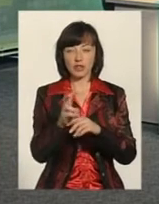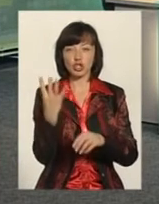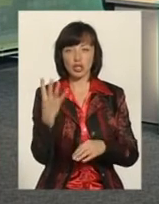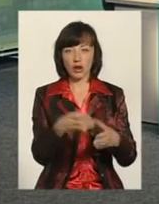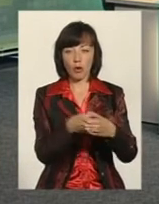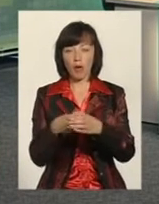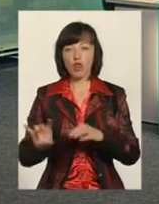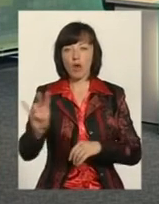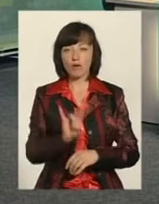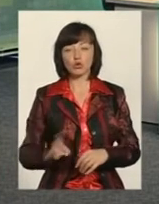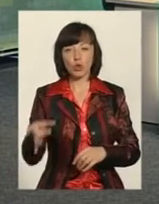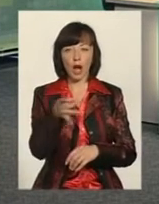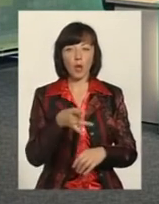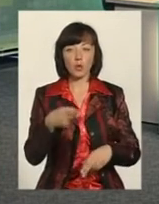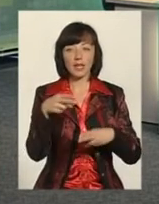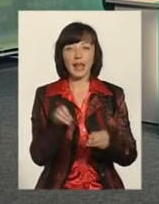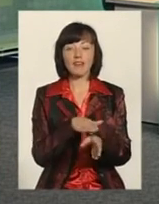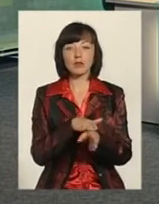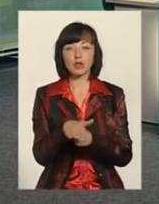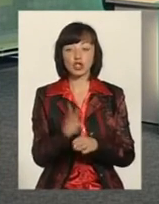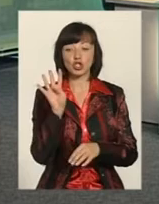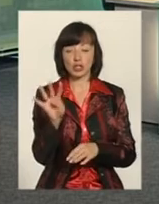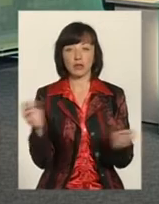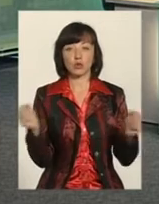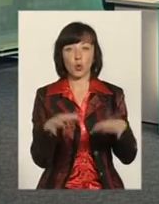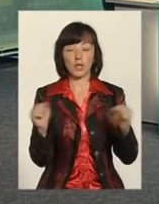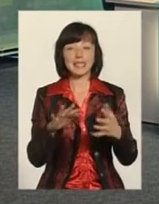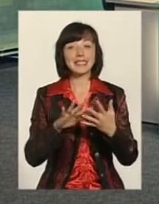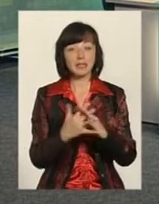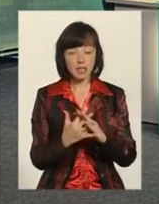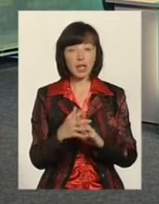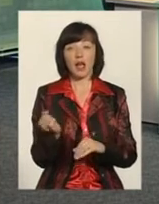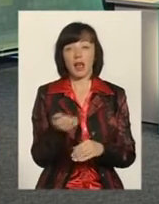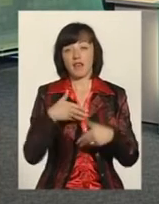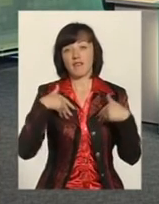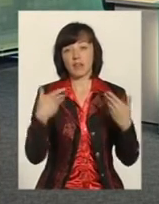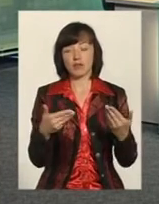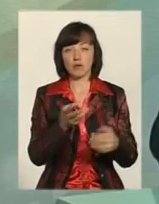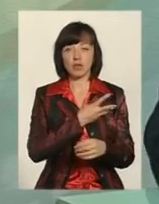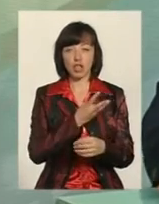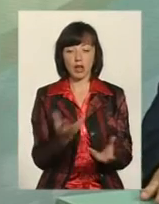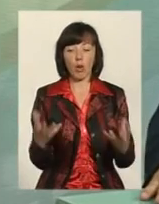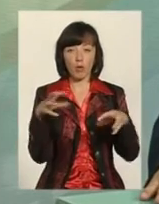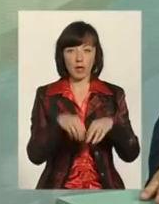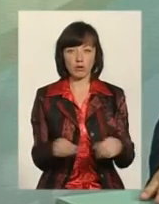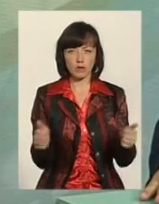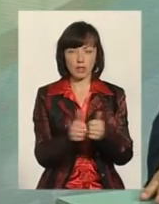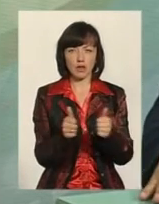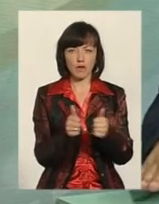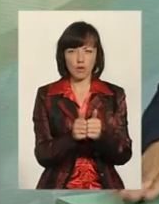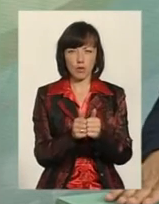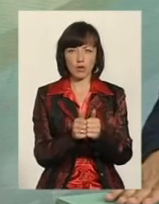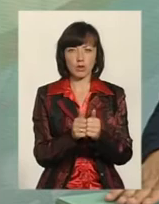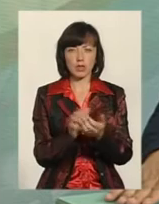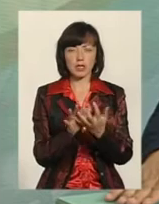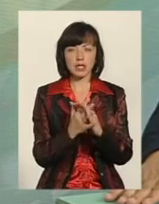4 громади Новоушицького району, де відбулися 4 сходи сіл. І які висловили бажання об'єднуватись навколо